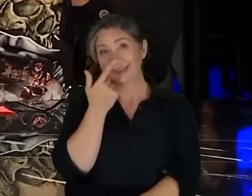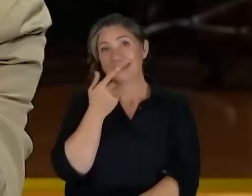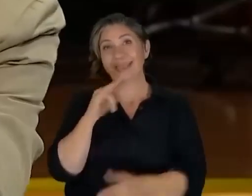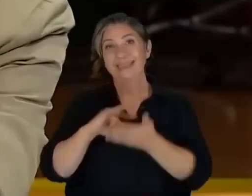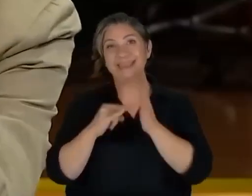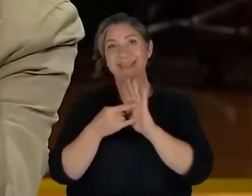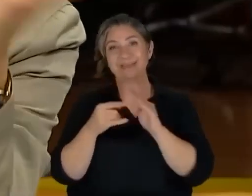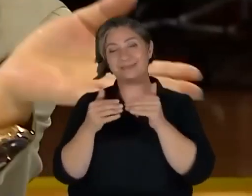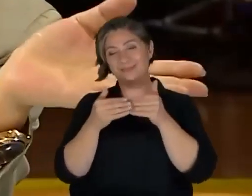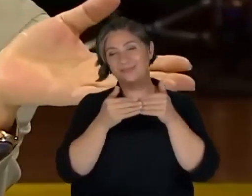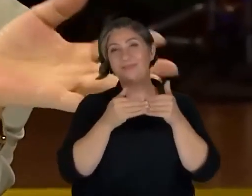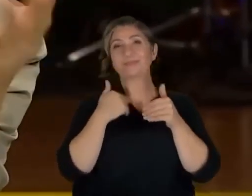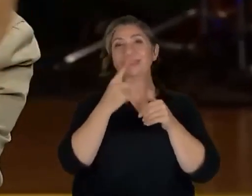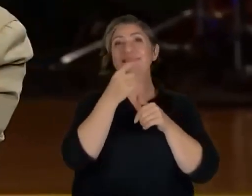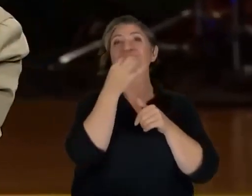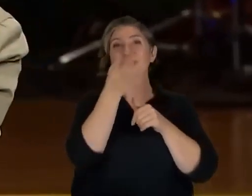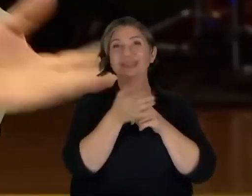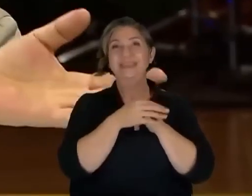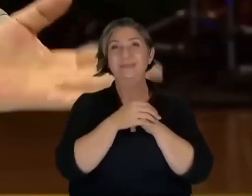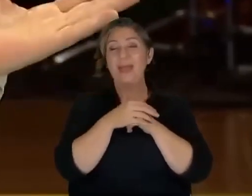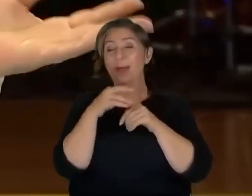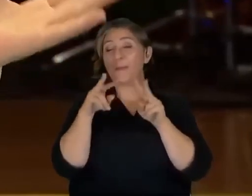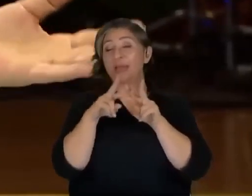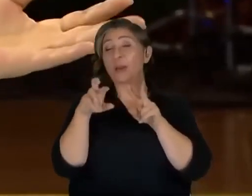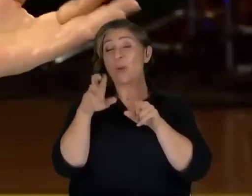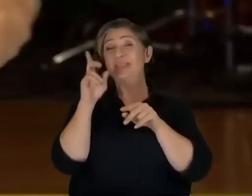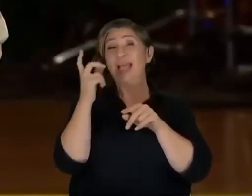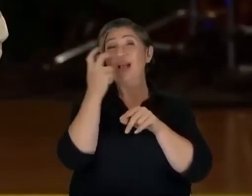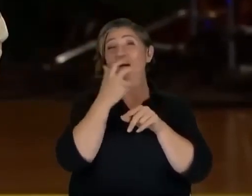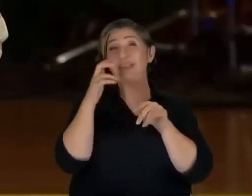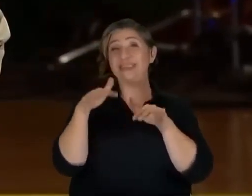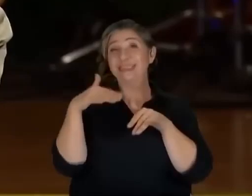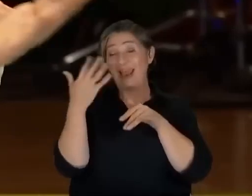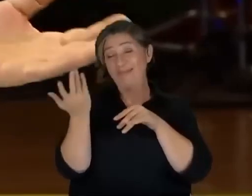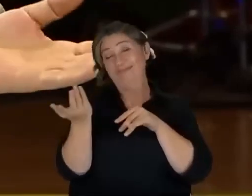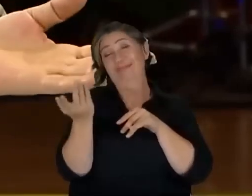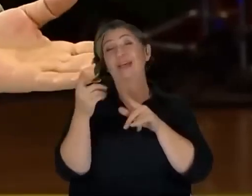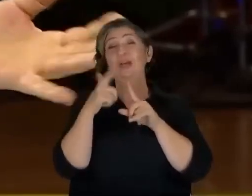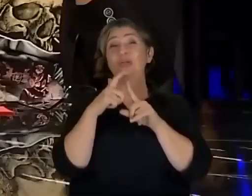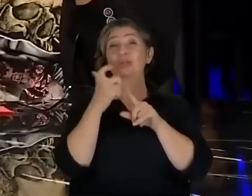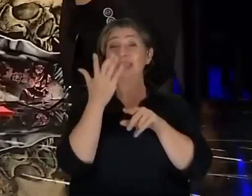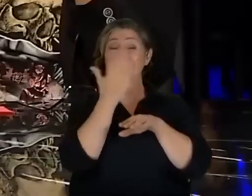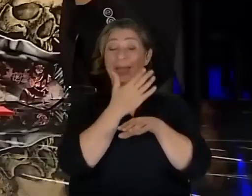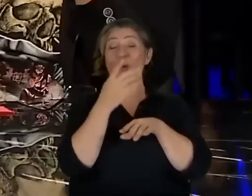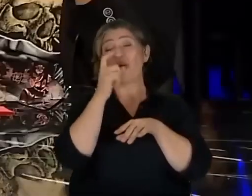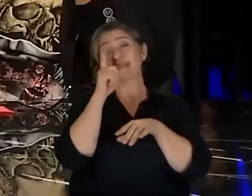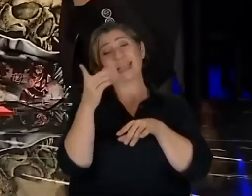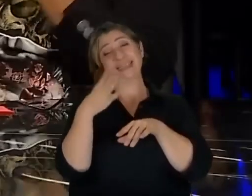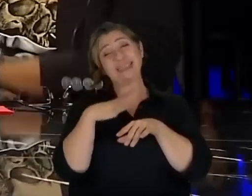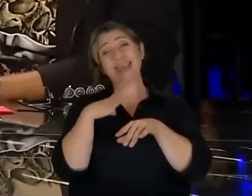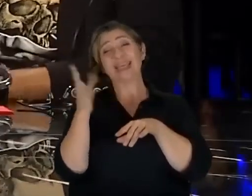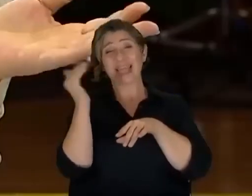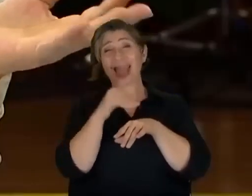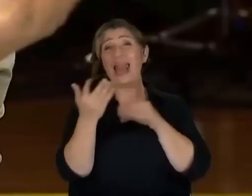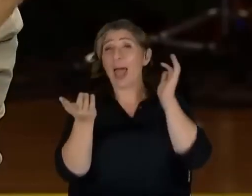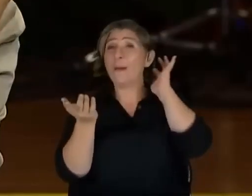detaycı bir tipim. Nasıl, ben size haber vereceğim. Metropolitan'da evet, konser vermiş. Evet. Yani Tuşe'ye çıkabilirim. Okan'cığım sen istersen